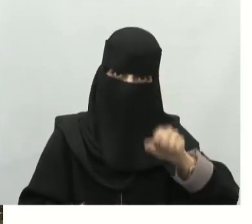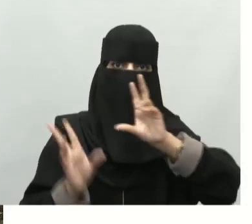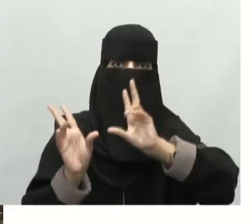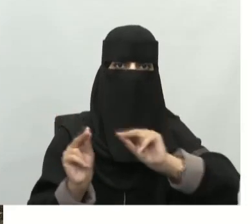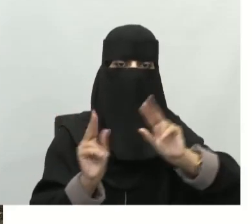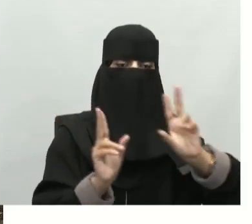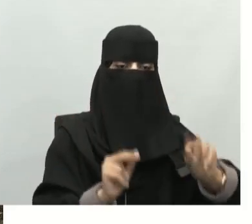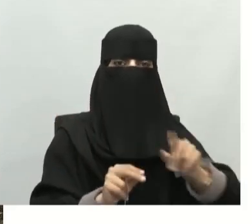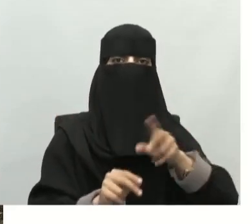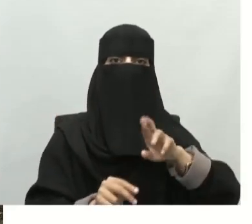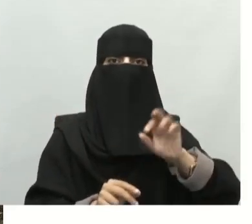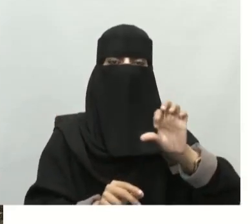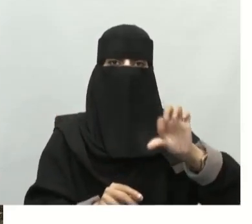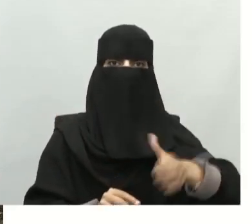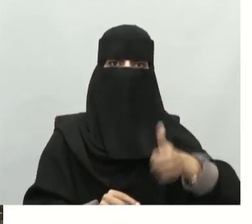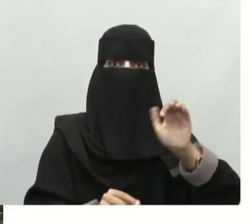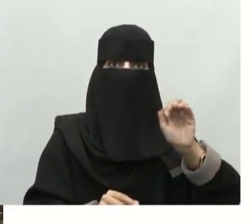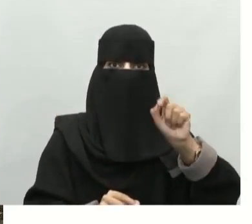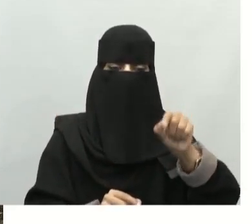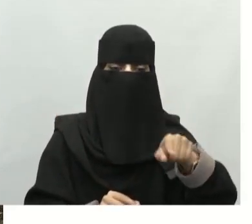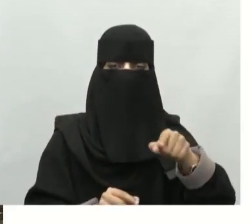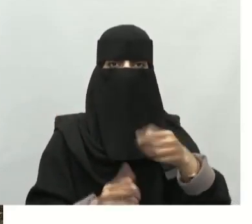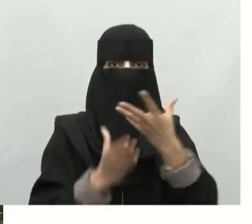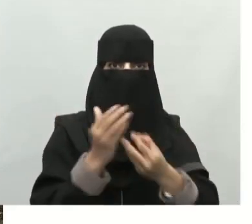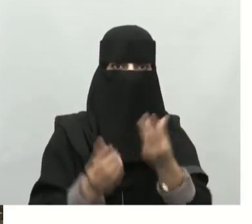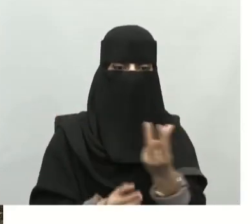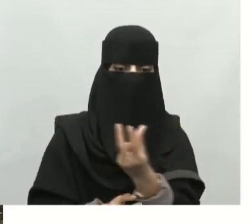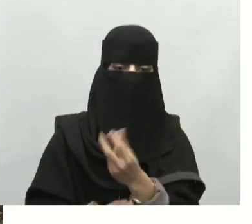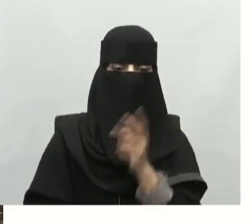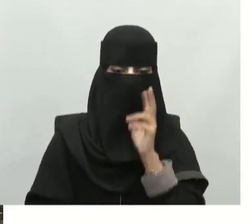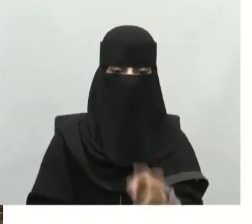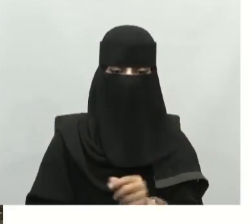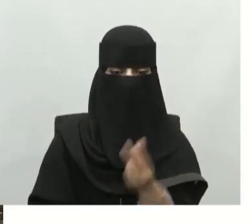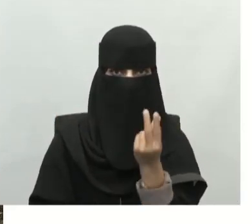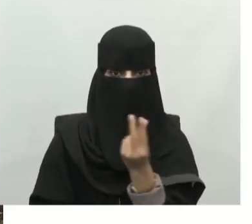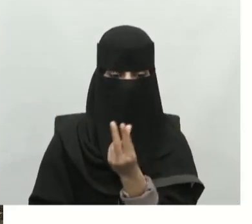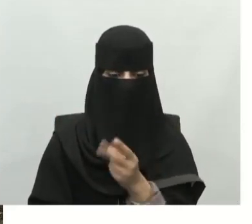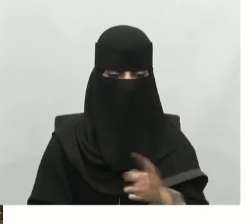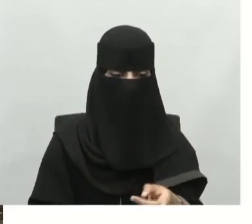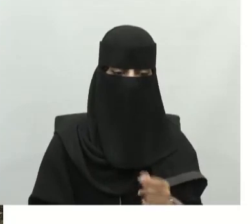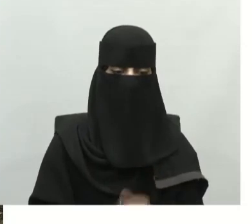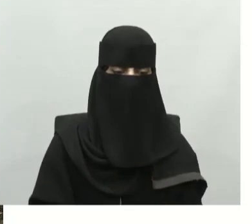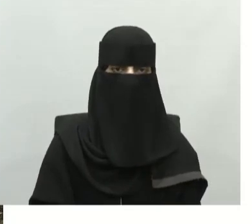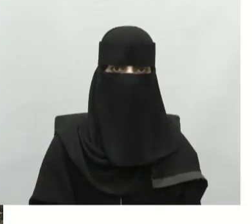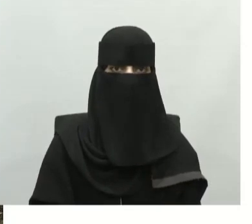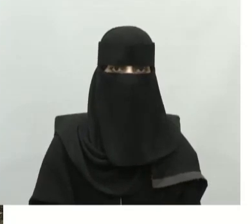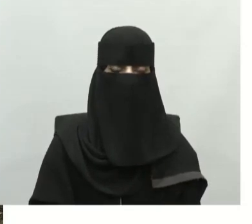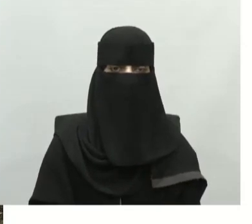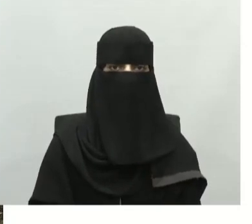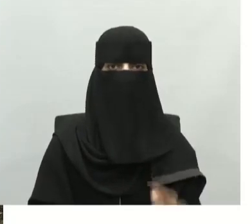تضع بيضا هنا بيضه هذا صغير وهنا ايضا